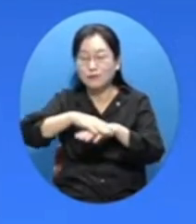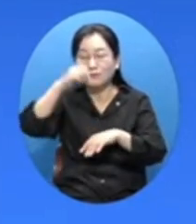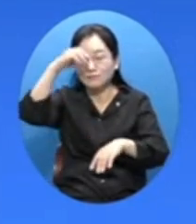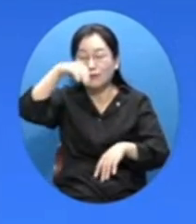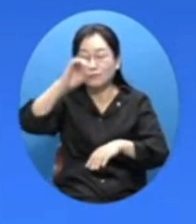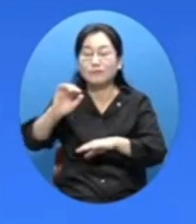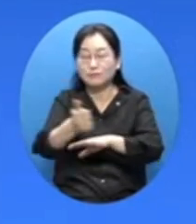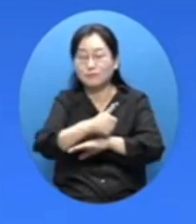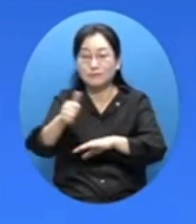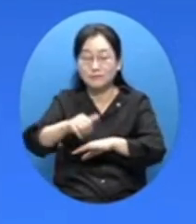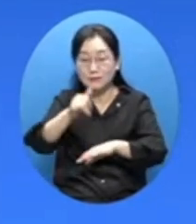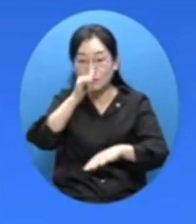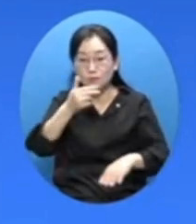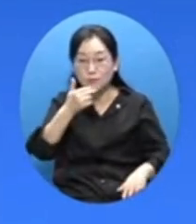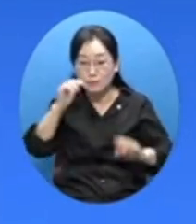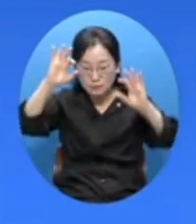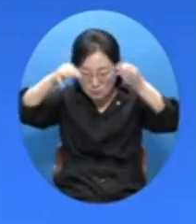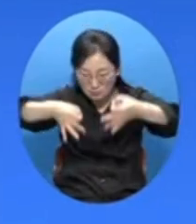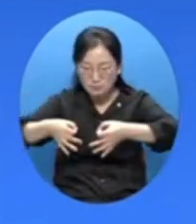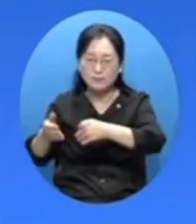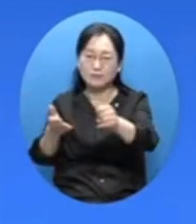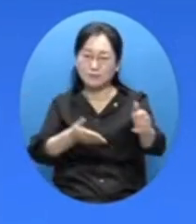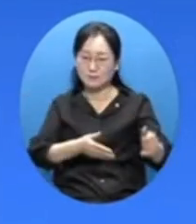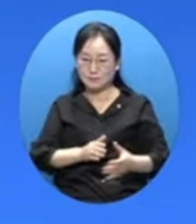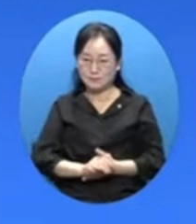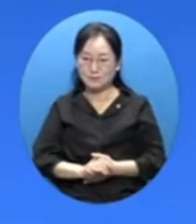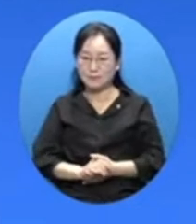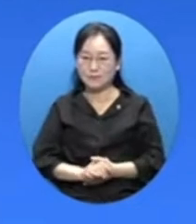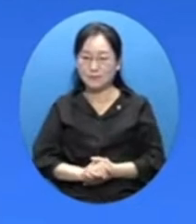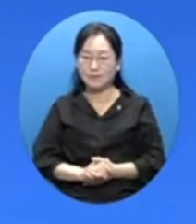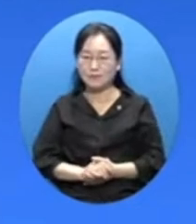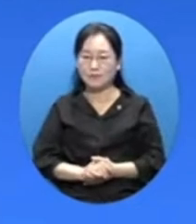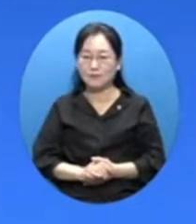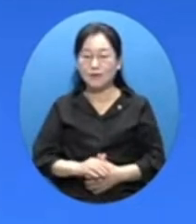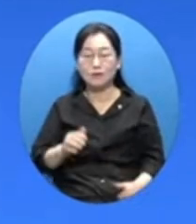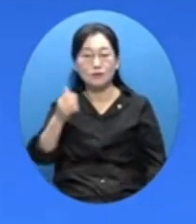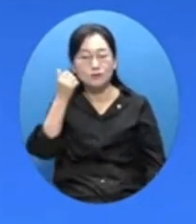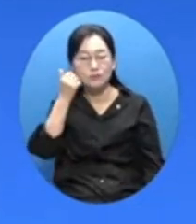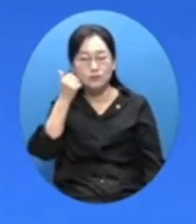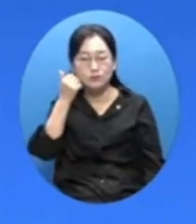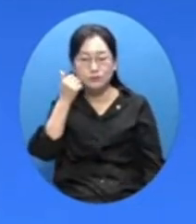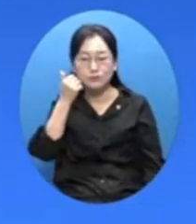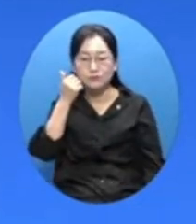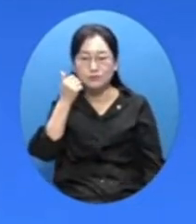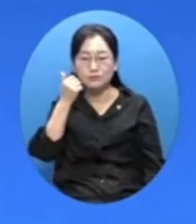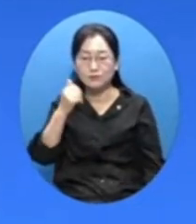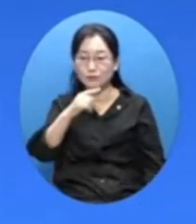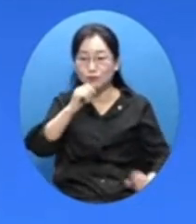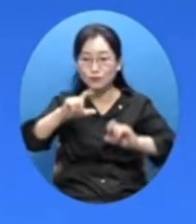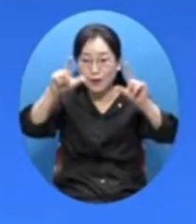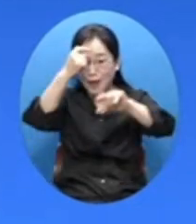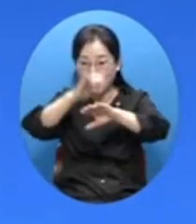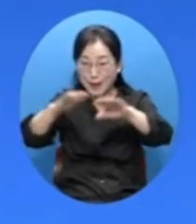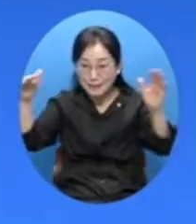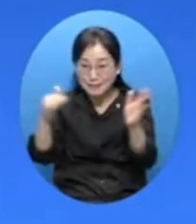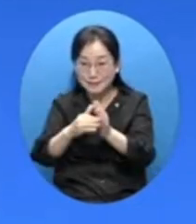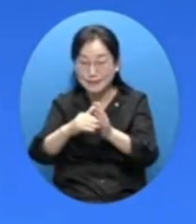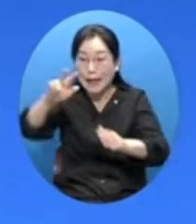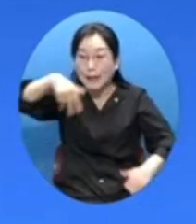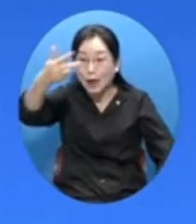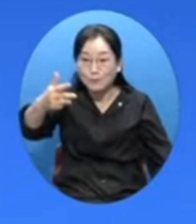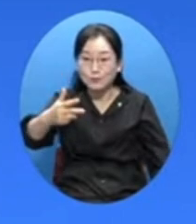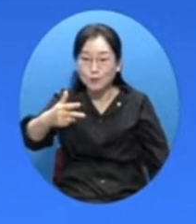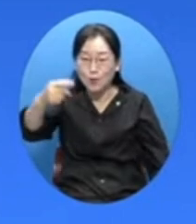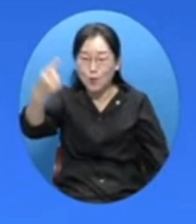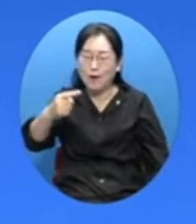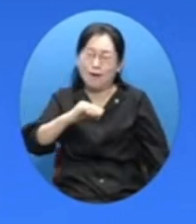않은지 우리 자신을 돌아봐야 할 것입니다. 어떤 분은 주일 예배만 끝나면 다음 주일 기다려진다는